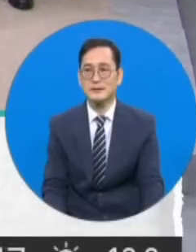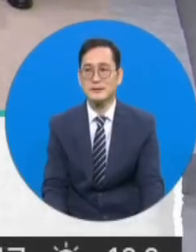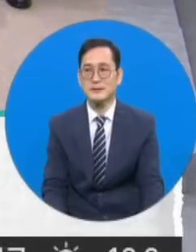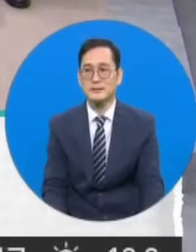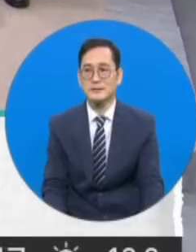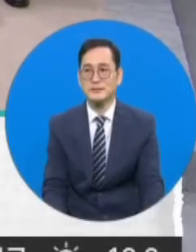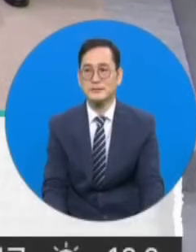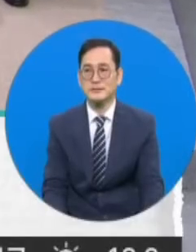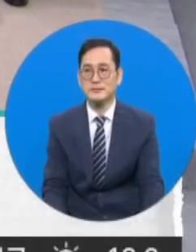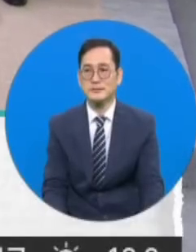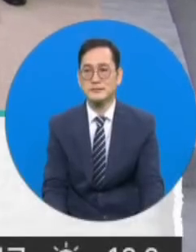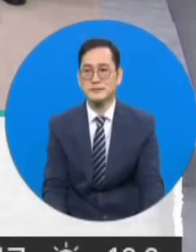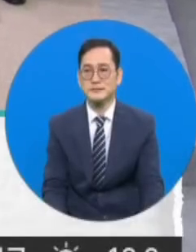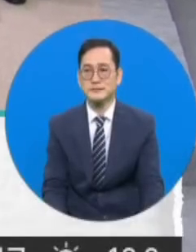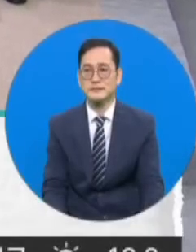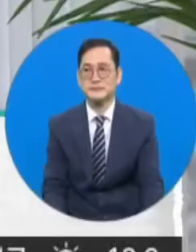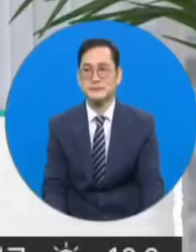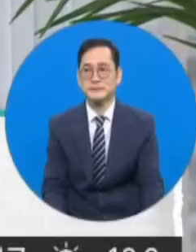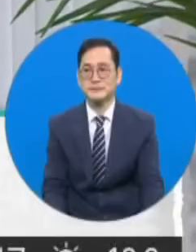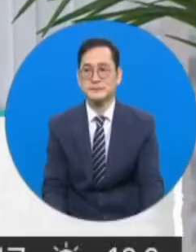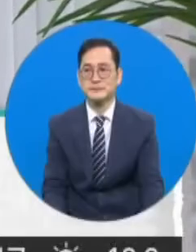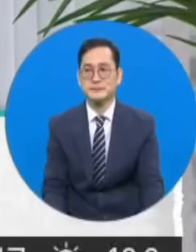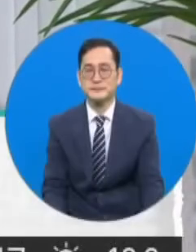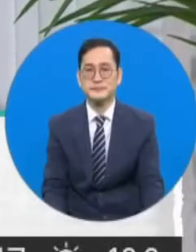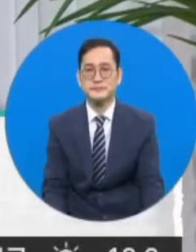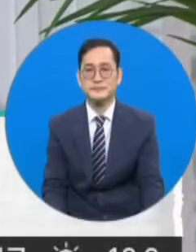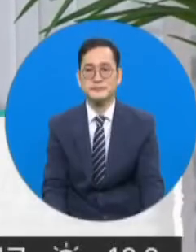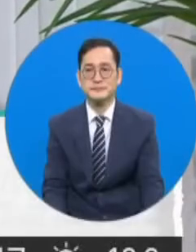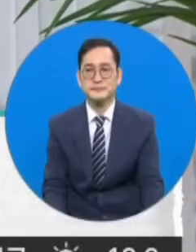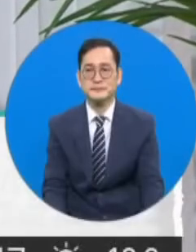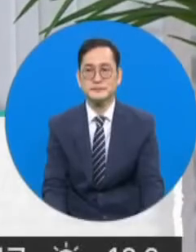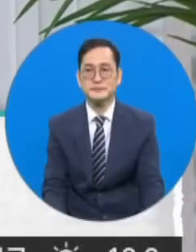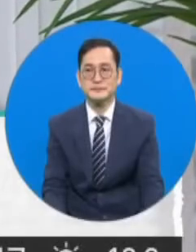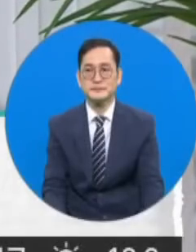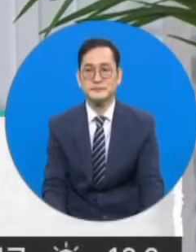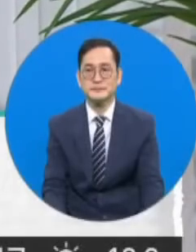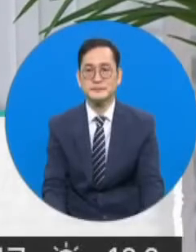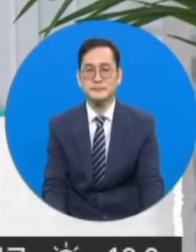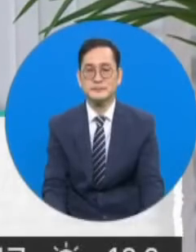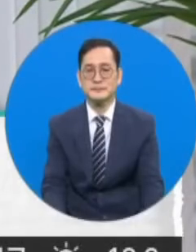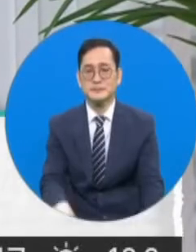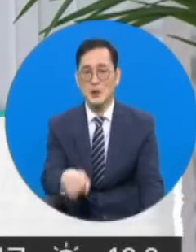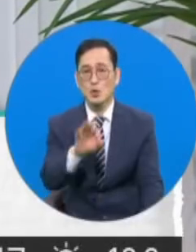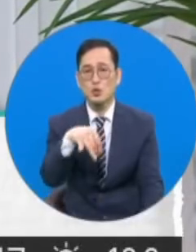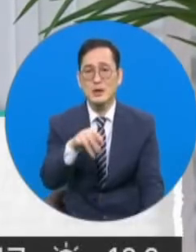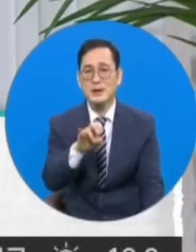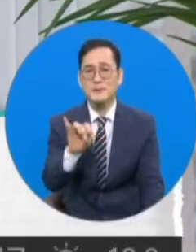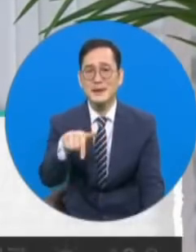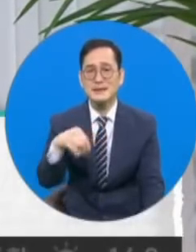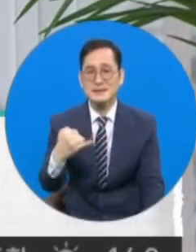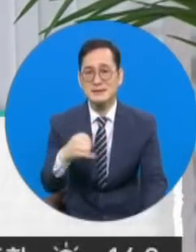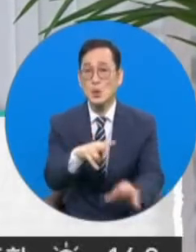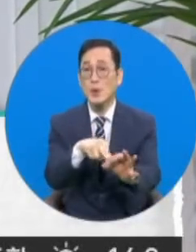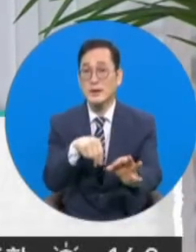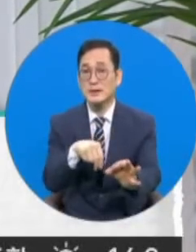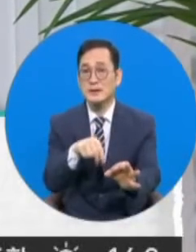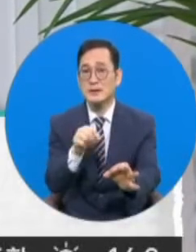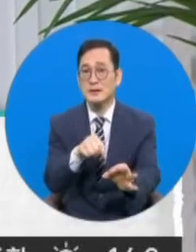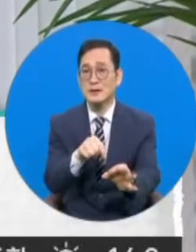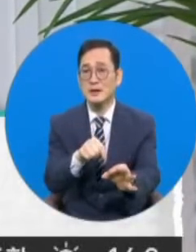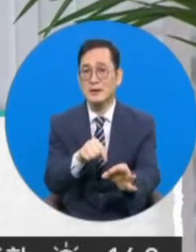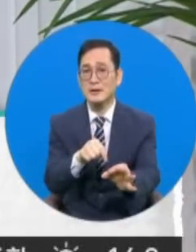된다 그렇죠 이제 그 부분을 좀 설명을 좀 해야 할 필요가 있어요 그리고 지금 위닉스와 관련된 코인과 관련돼서 뭐